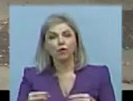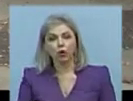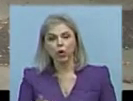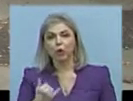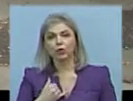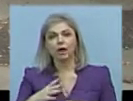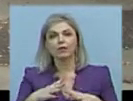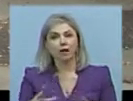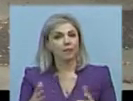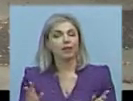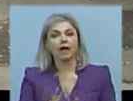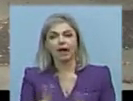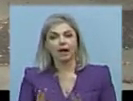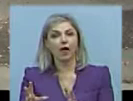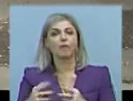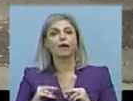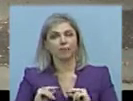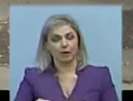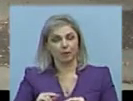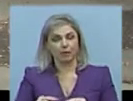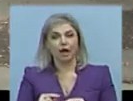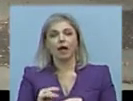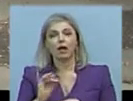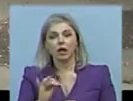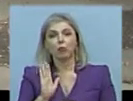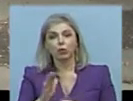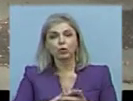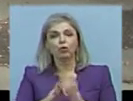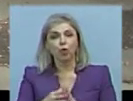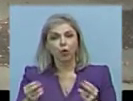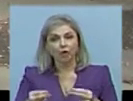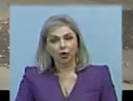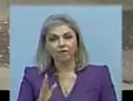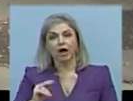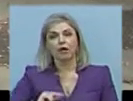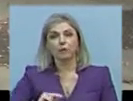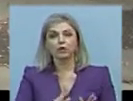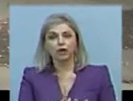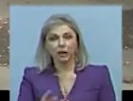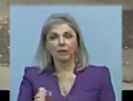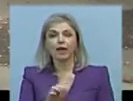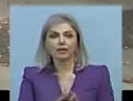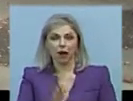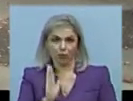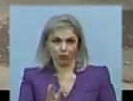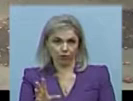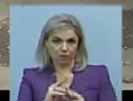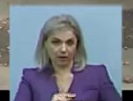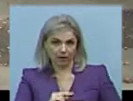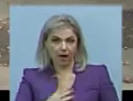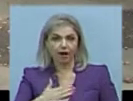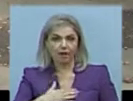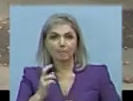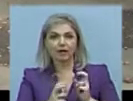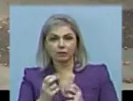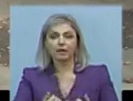ніяких взаємних справ. Готується проєкт договора. Договір буде підписуватися, в робочому режимі, і надалі будемо співпрацювати. Тобто наше підприємство